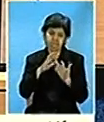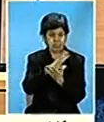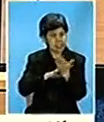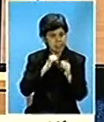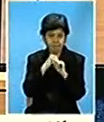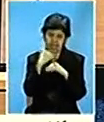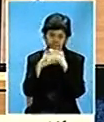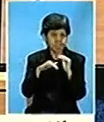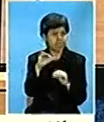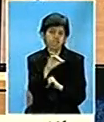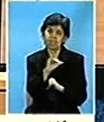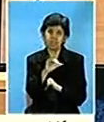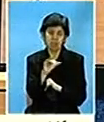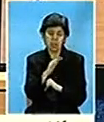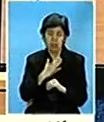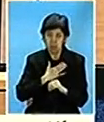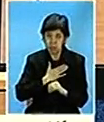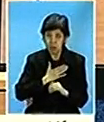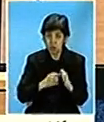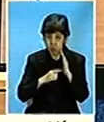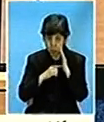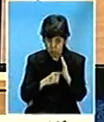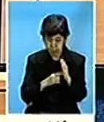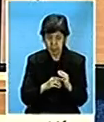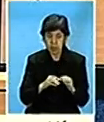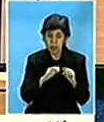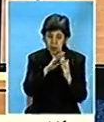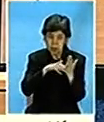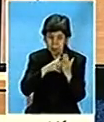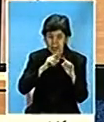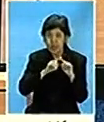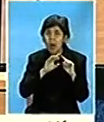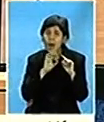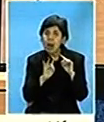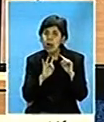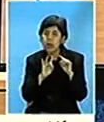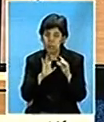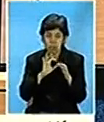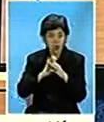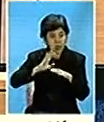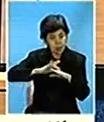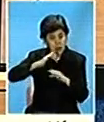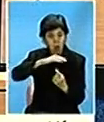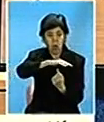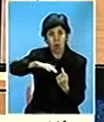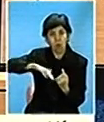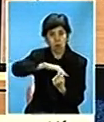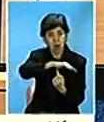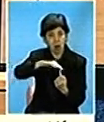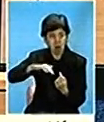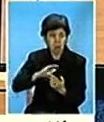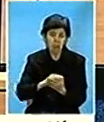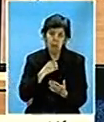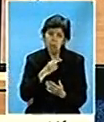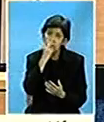ลำดับความสำคัญตัวอย่างเช่นยุทธศาสตร์ที่8การจัดสรรทรัพยากรธรรมชาติและสิ่งแวดล้อมซึ่ง